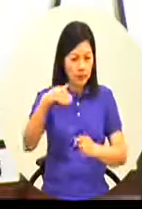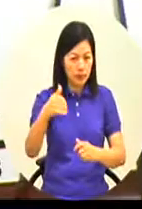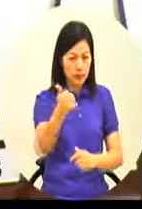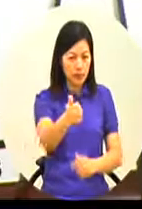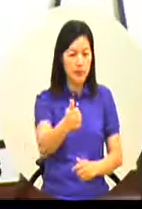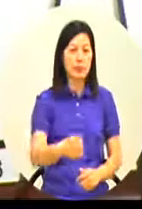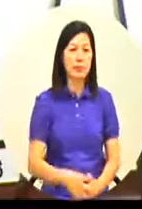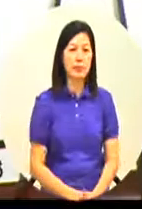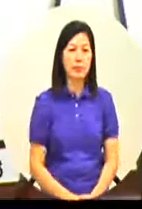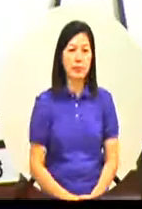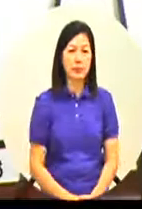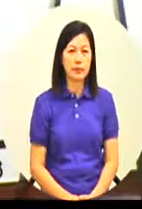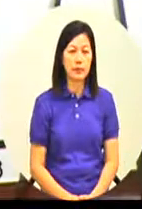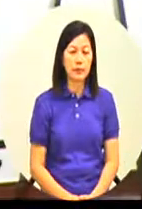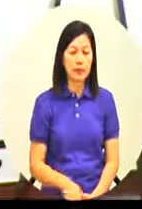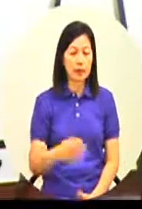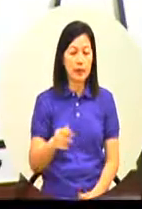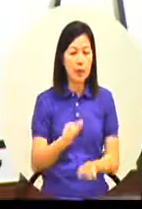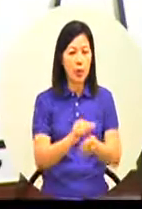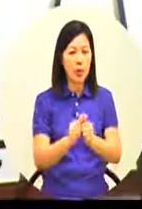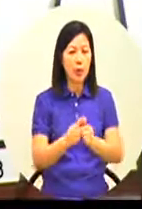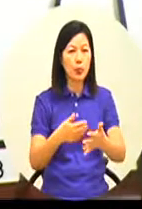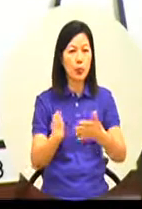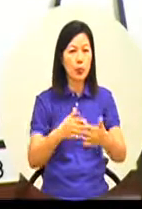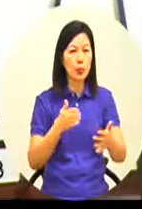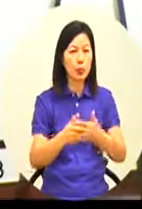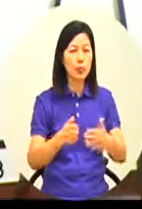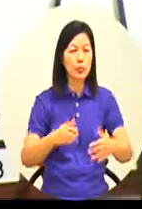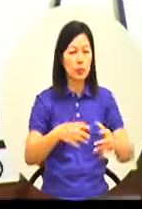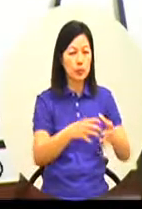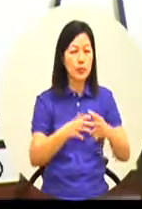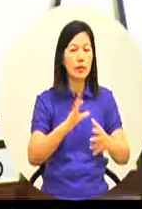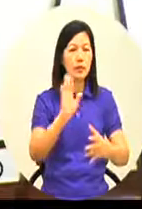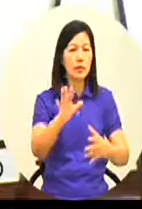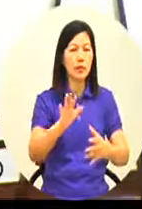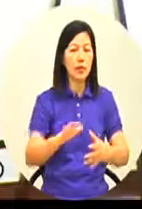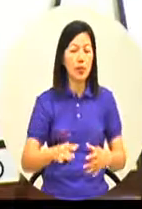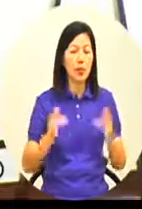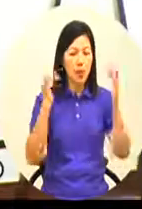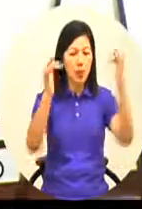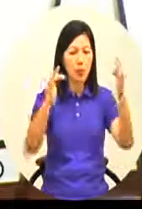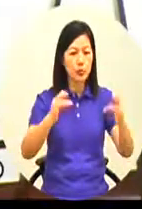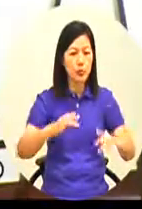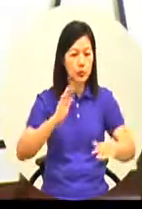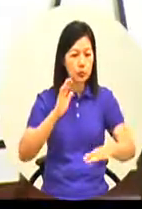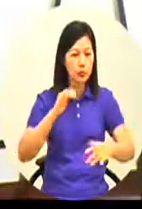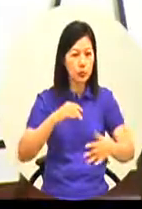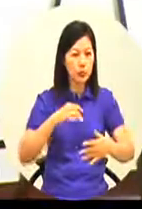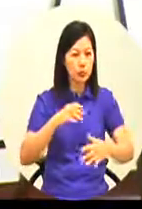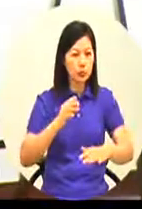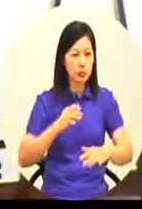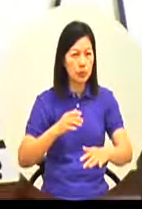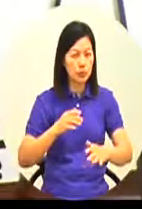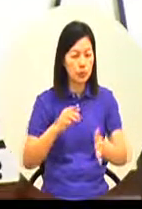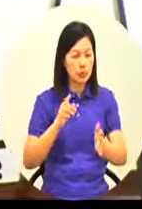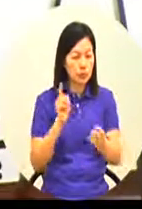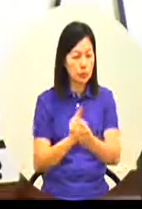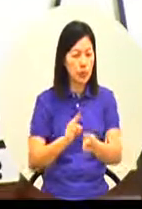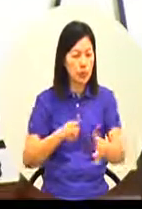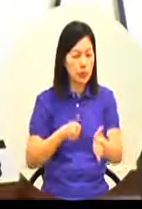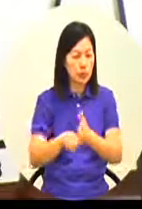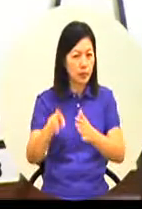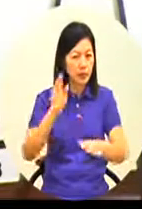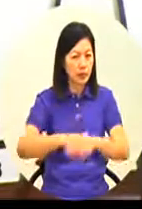树的团体或者是我们比较树种比较内行的老师也在现场，那我也当场这样跟他